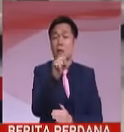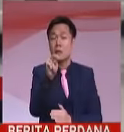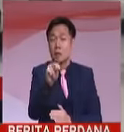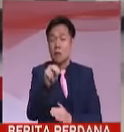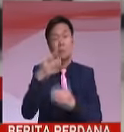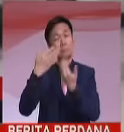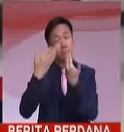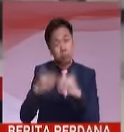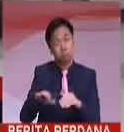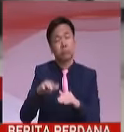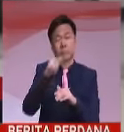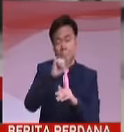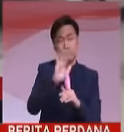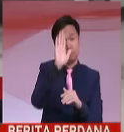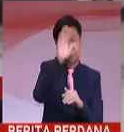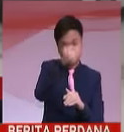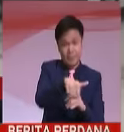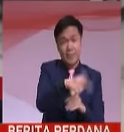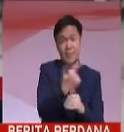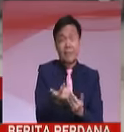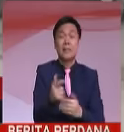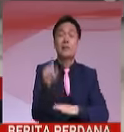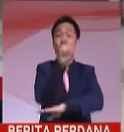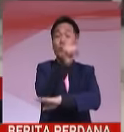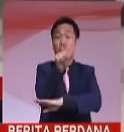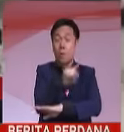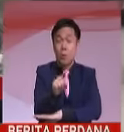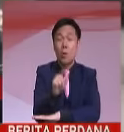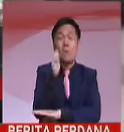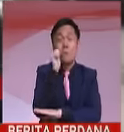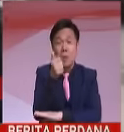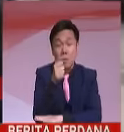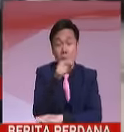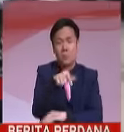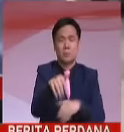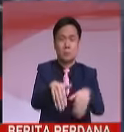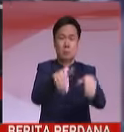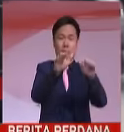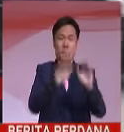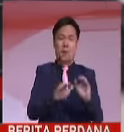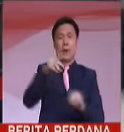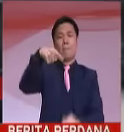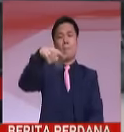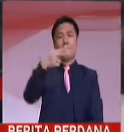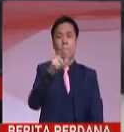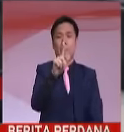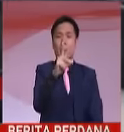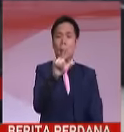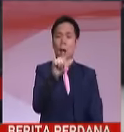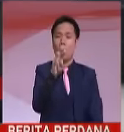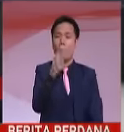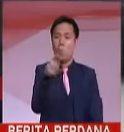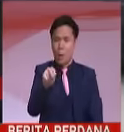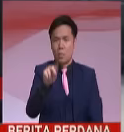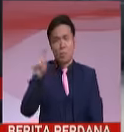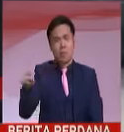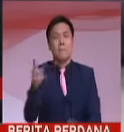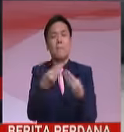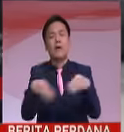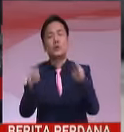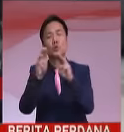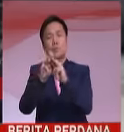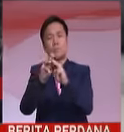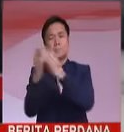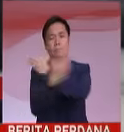selesai Candi cangke dikebumikan selepas Suho EXO di Makam Pahlawan masjid negara berita